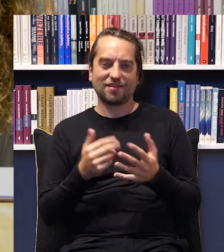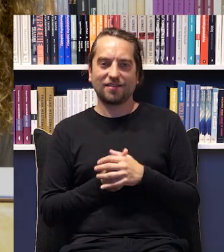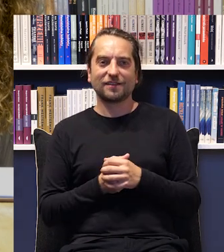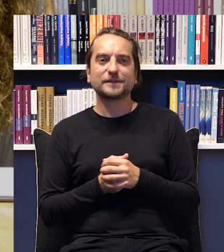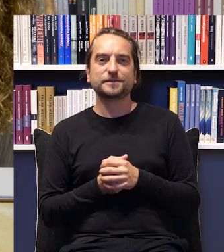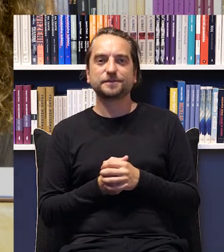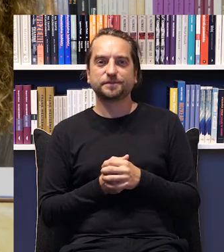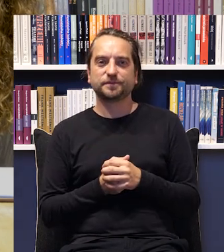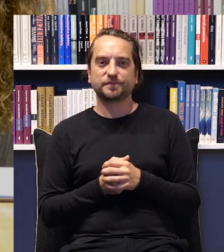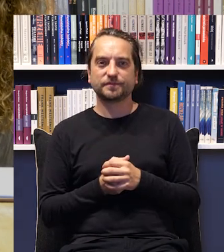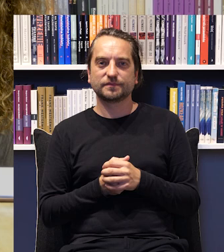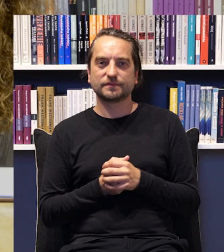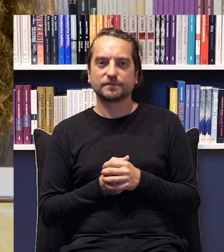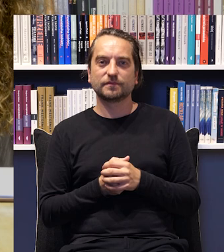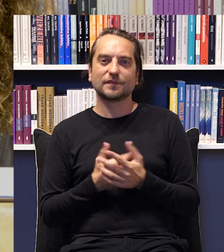taką